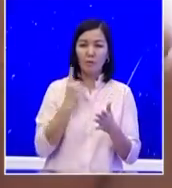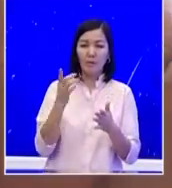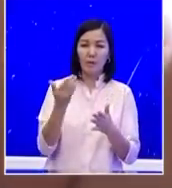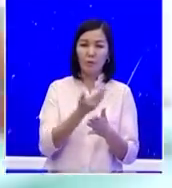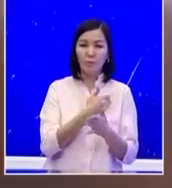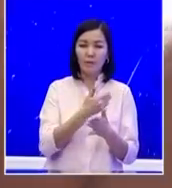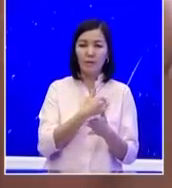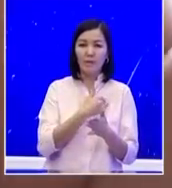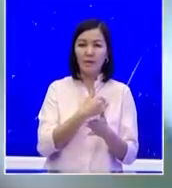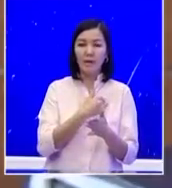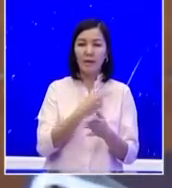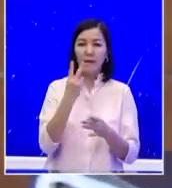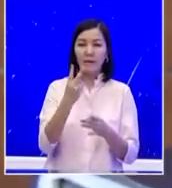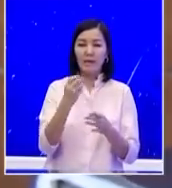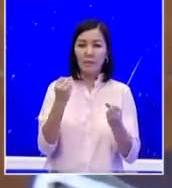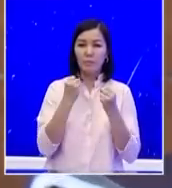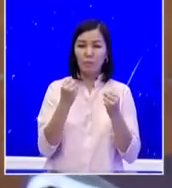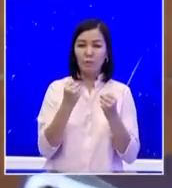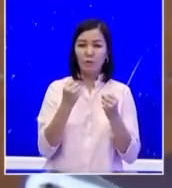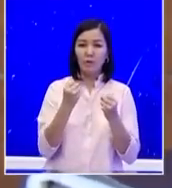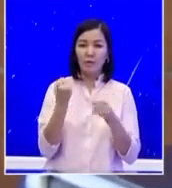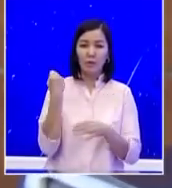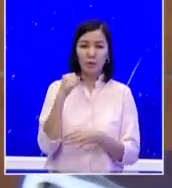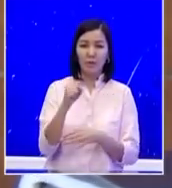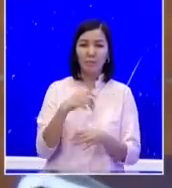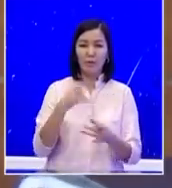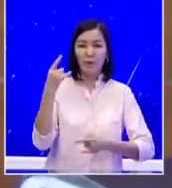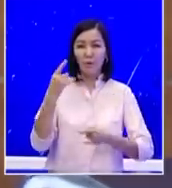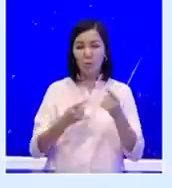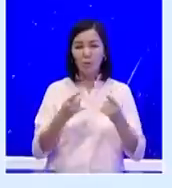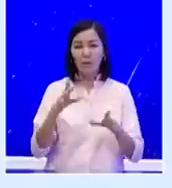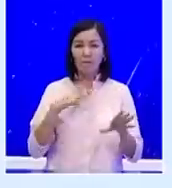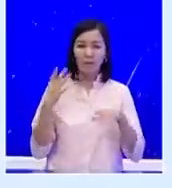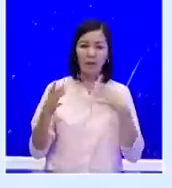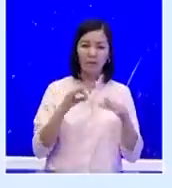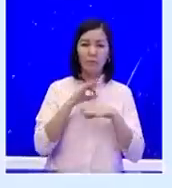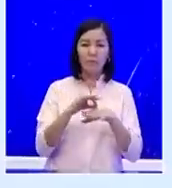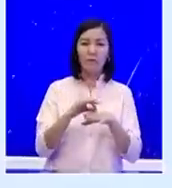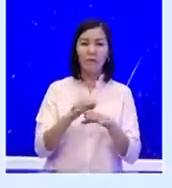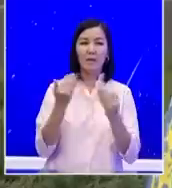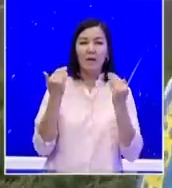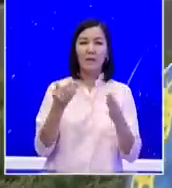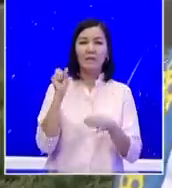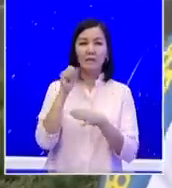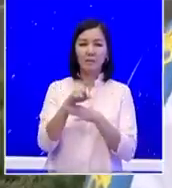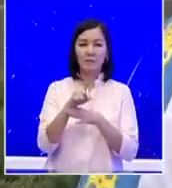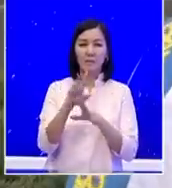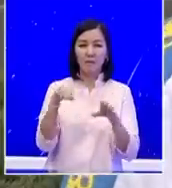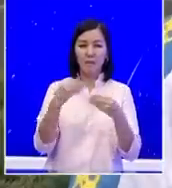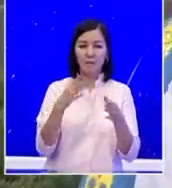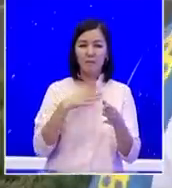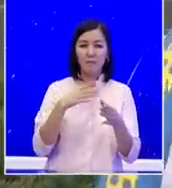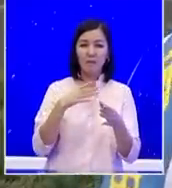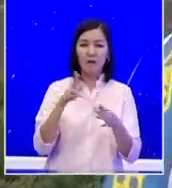біріншілігінде күміс медаль еншілеген. Олармен жиі онлайн байланысқа шығып дайындық өткізеді. Мен қазір біз тапсырма береміз осы жаңа